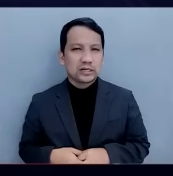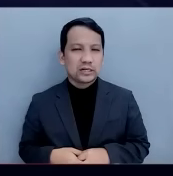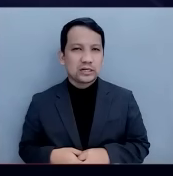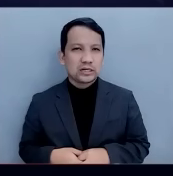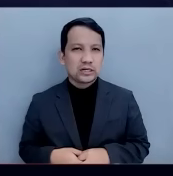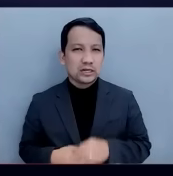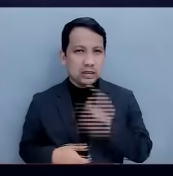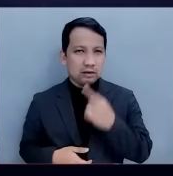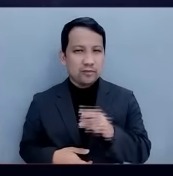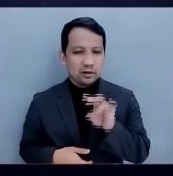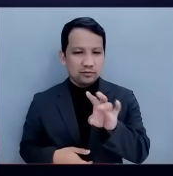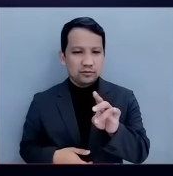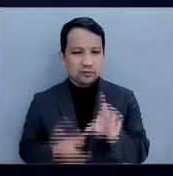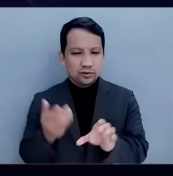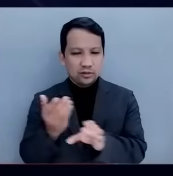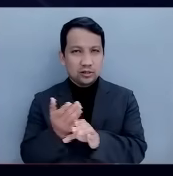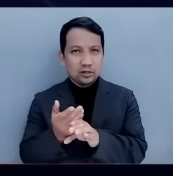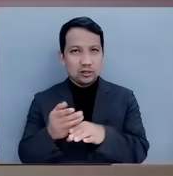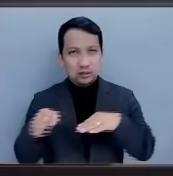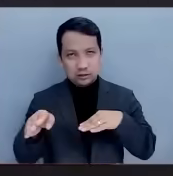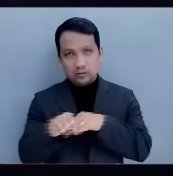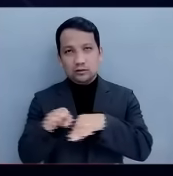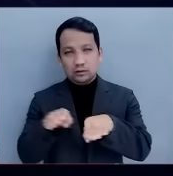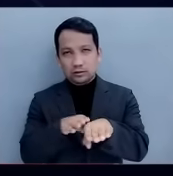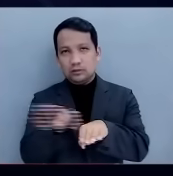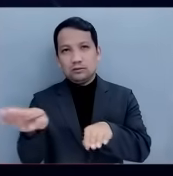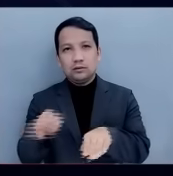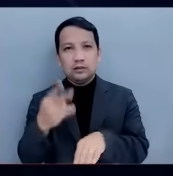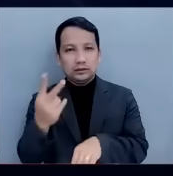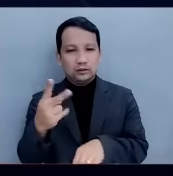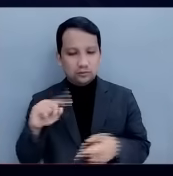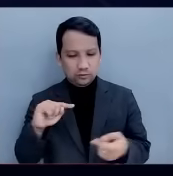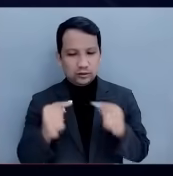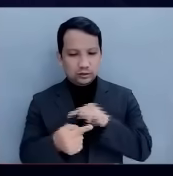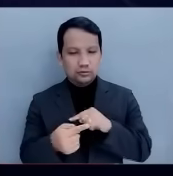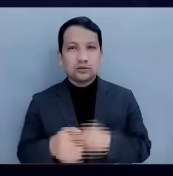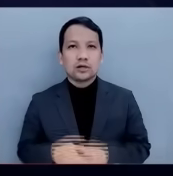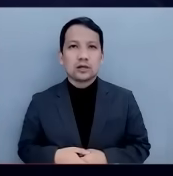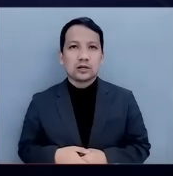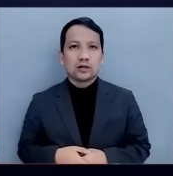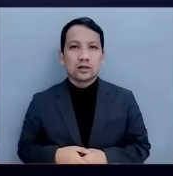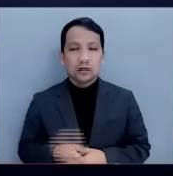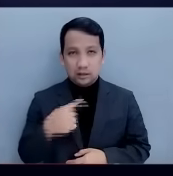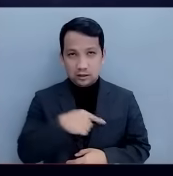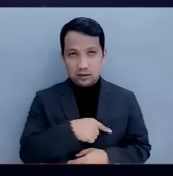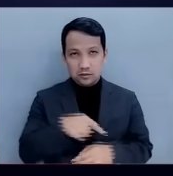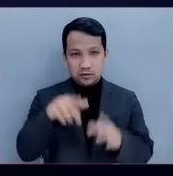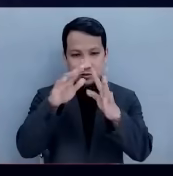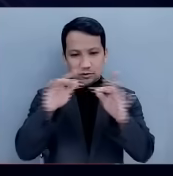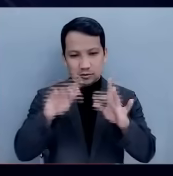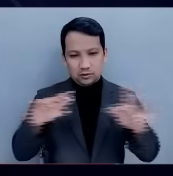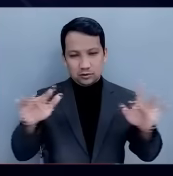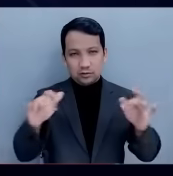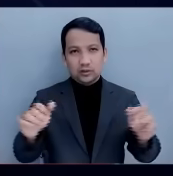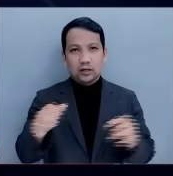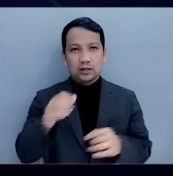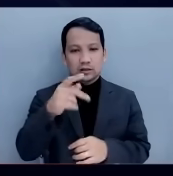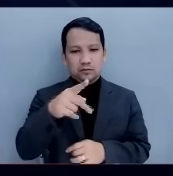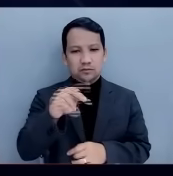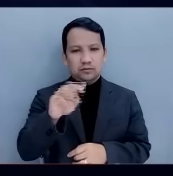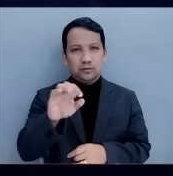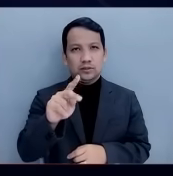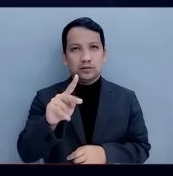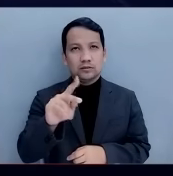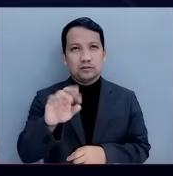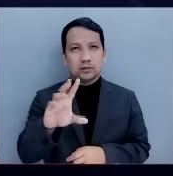Road rage. 17 sasakyan ang nandamay habang 2 sugatan. Nagkataon pa naman pista ngayong araw ng Peña Francia. Sa